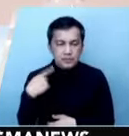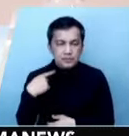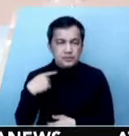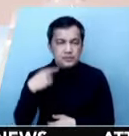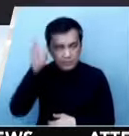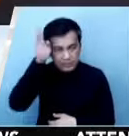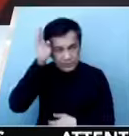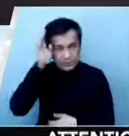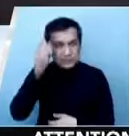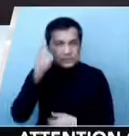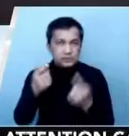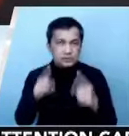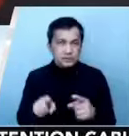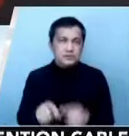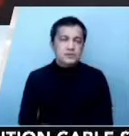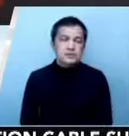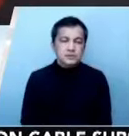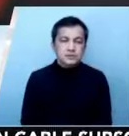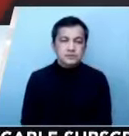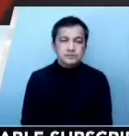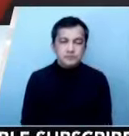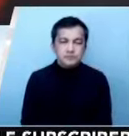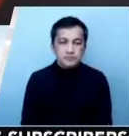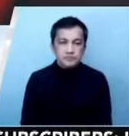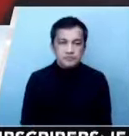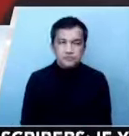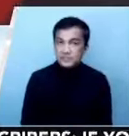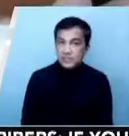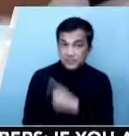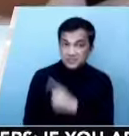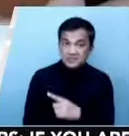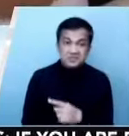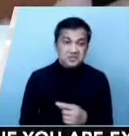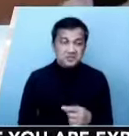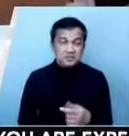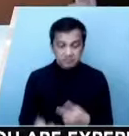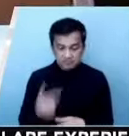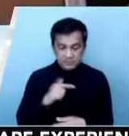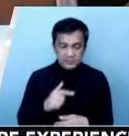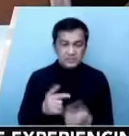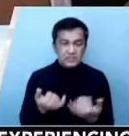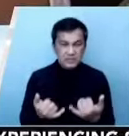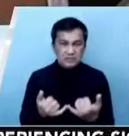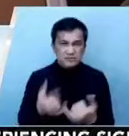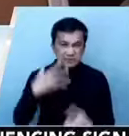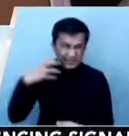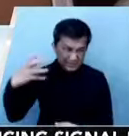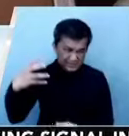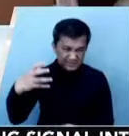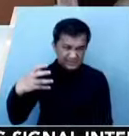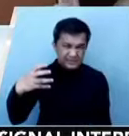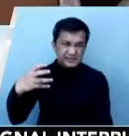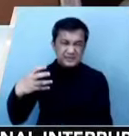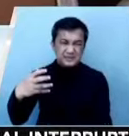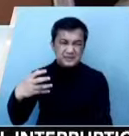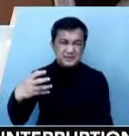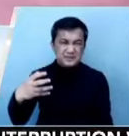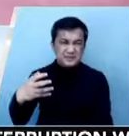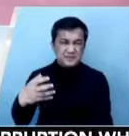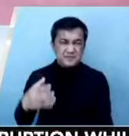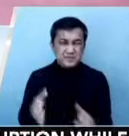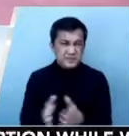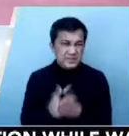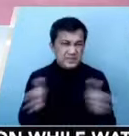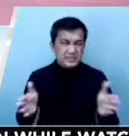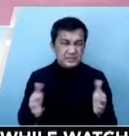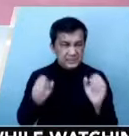na pumutok. At ngayon nakakaranas tayo ng matinding init ng panahon. Mas pinalalaki raw nito ang posibilidad ng